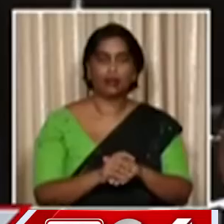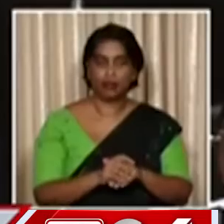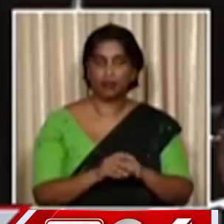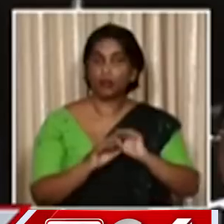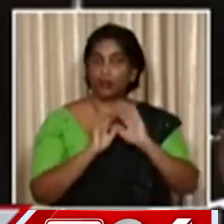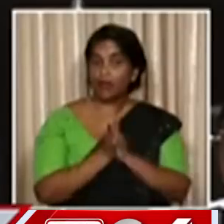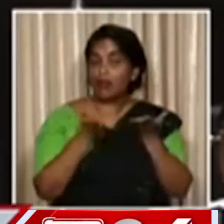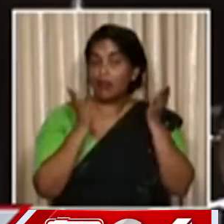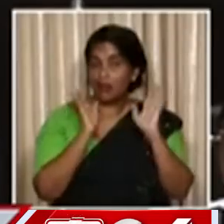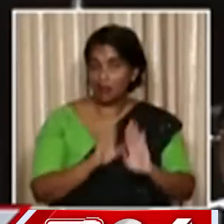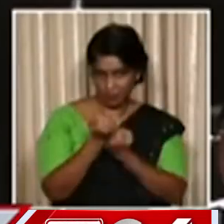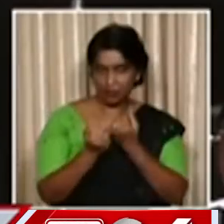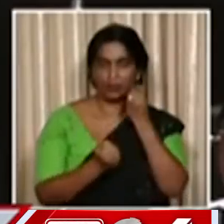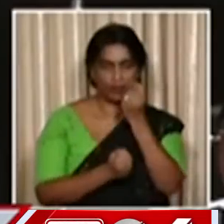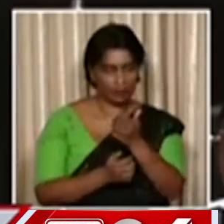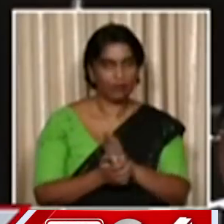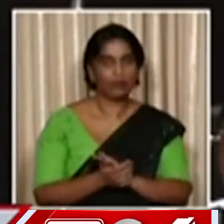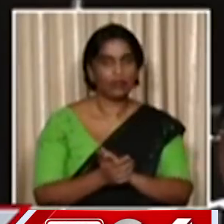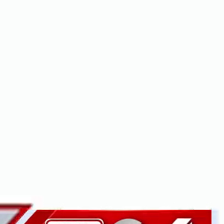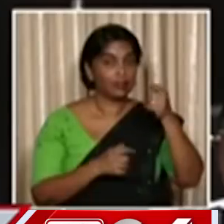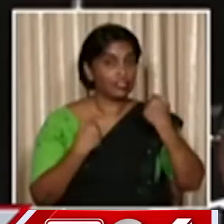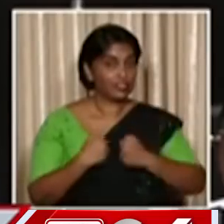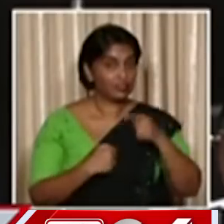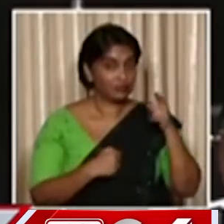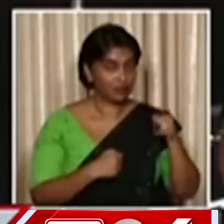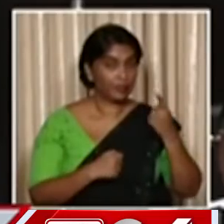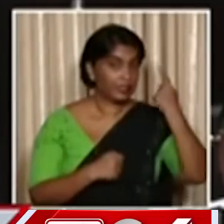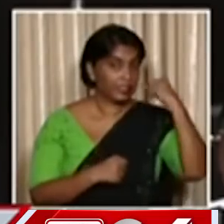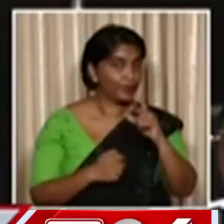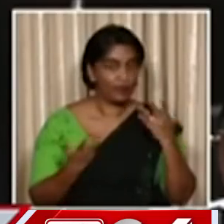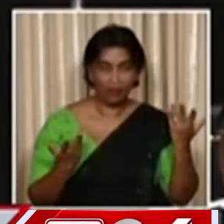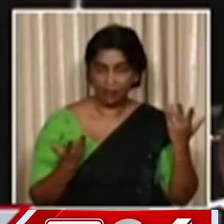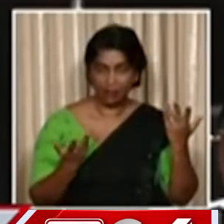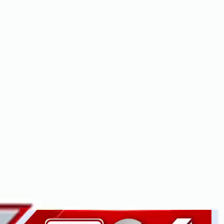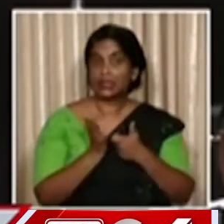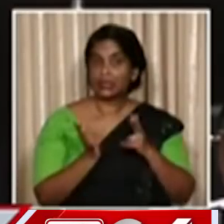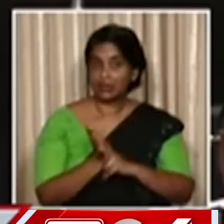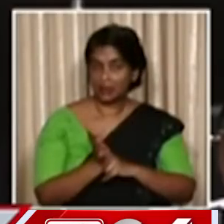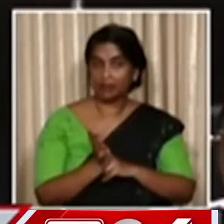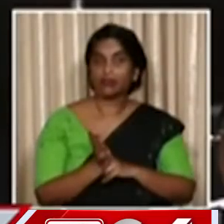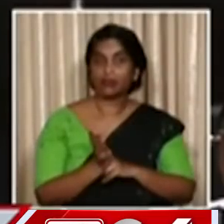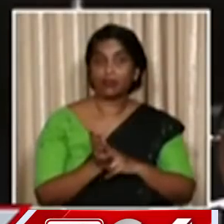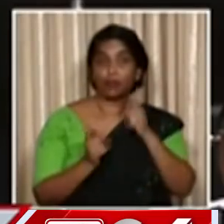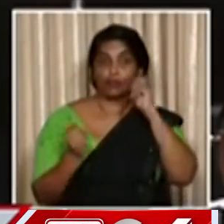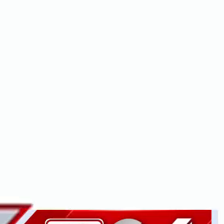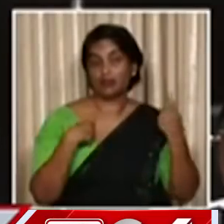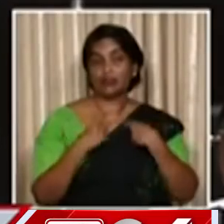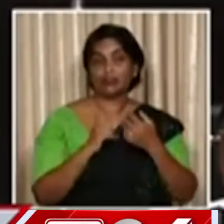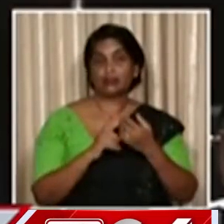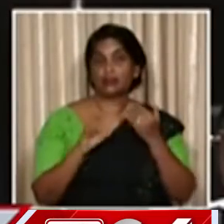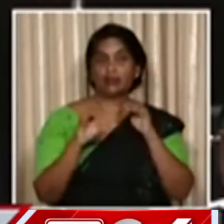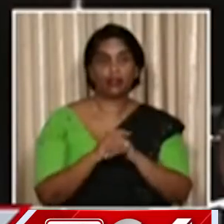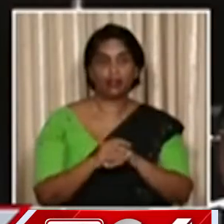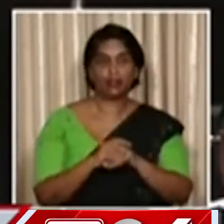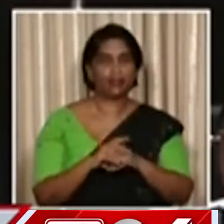හැම දෙයකින්ම අන්තිමට ඉහළ පුටුවට යන්න. හැබැයි ජනක මහත්තයා අර ඊයේ කිව්වේ නැත්තම් ටීවී එකේ මං යනකොට මිනිස්සු මට කතා කරනවා කියලා එහෙම